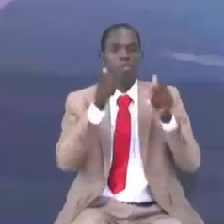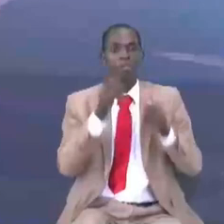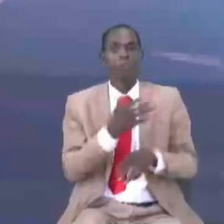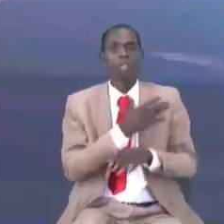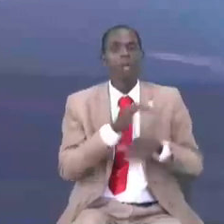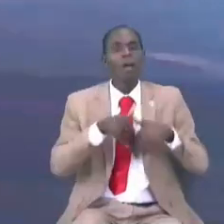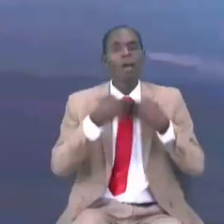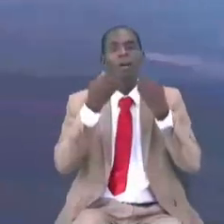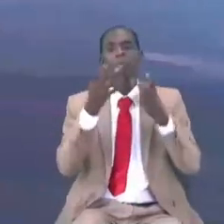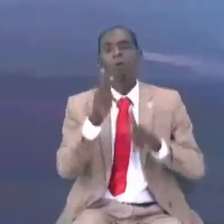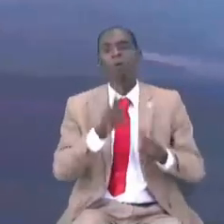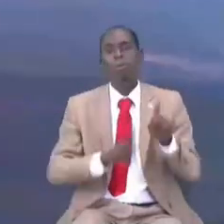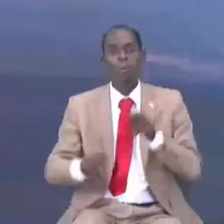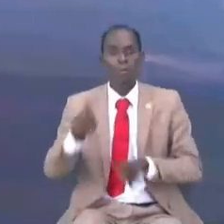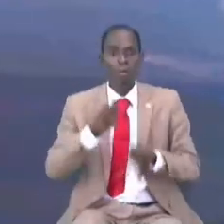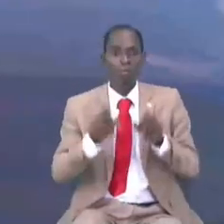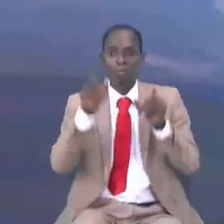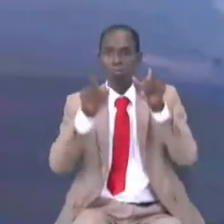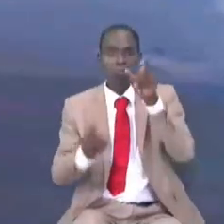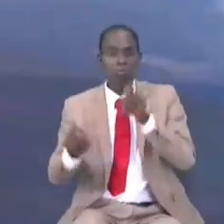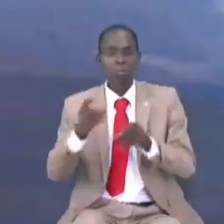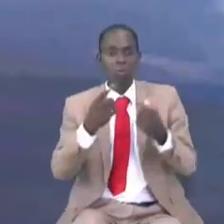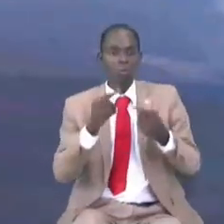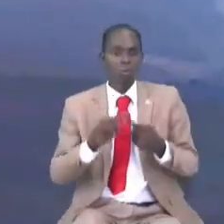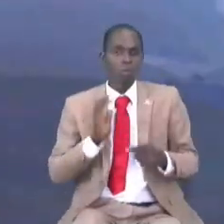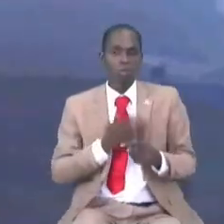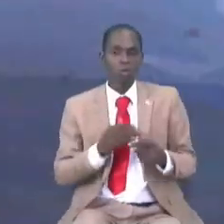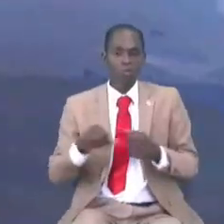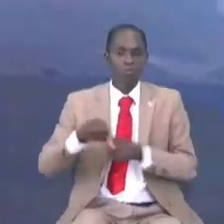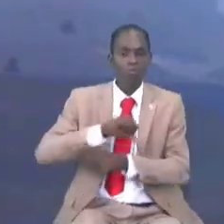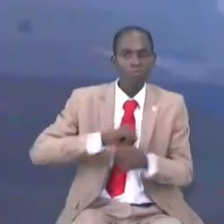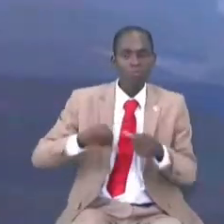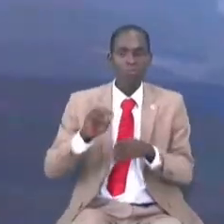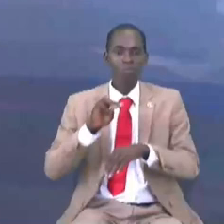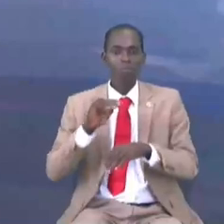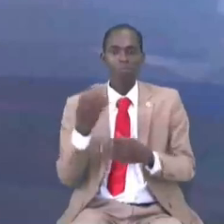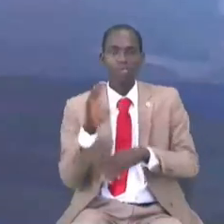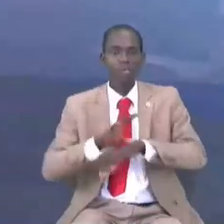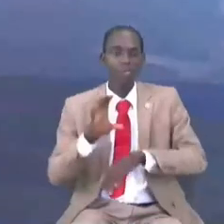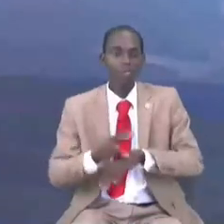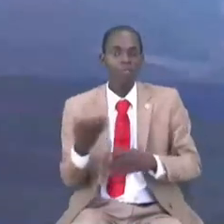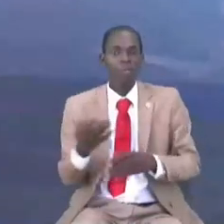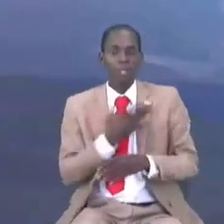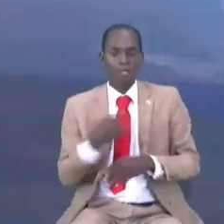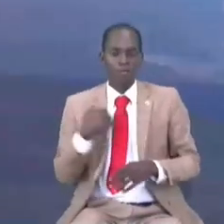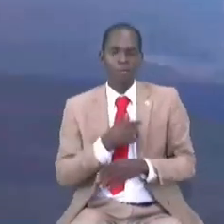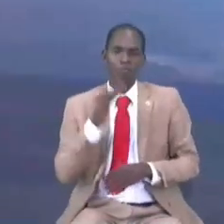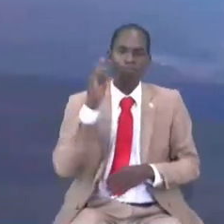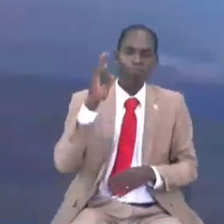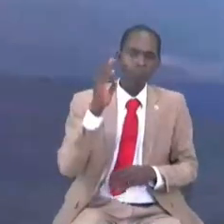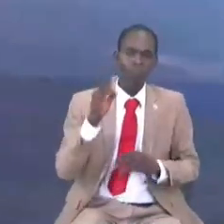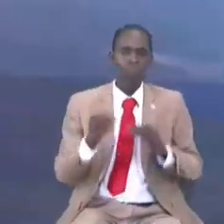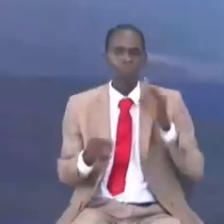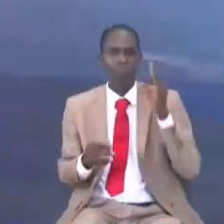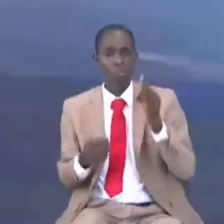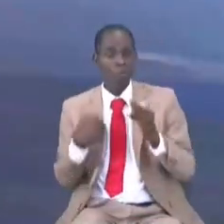nos communions, à nos ministères, à nos, dans nos églises. Nous prêchons. Nous sommes sérieux dans la prédication. Nous sommes passionnés